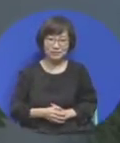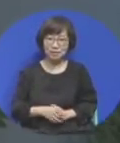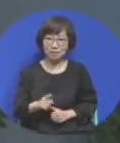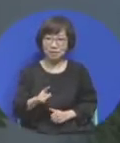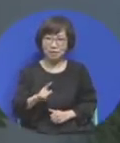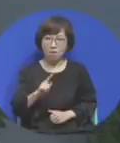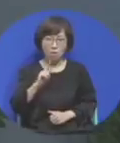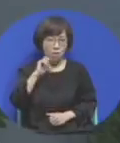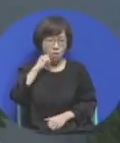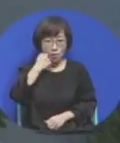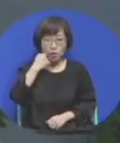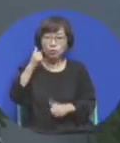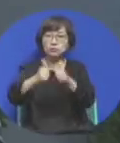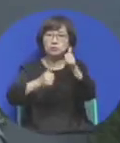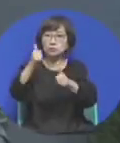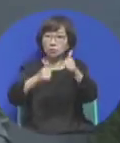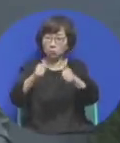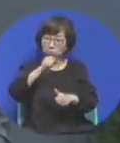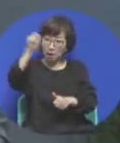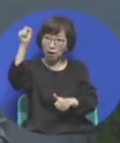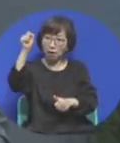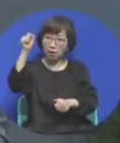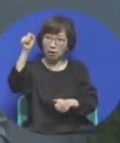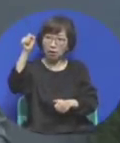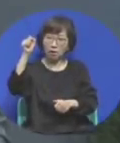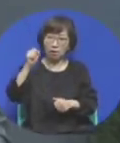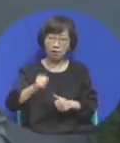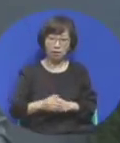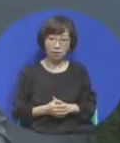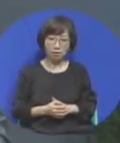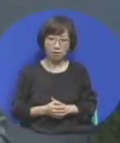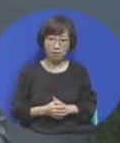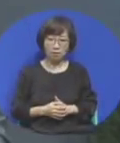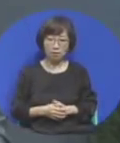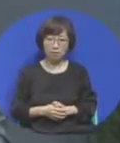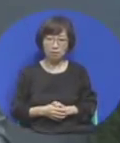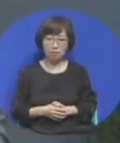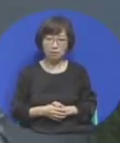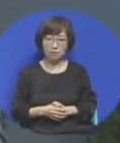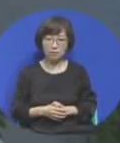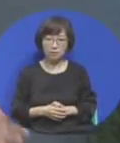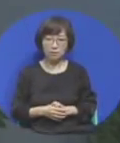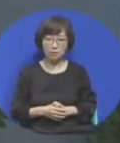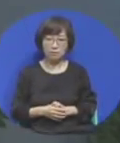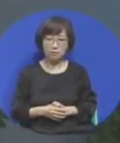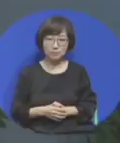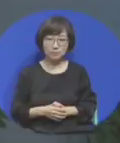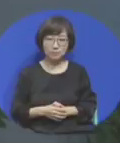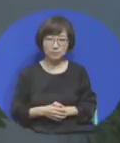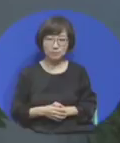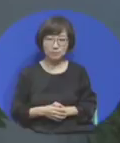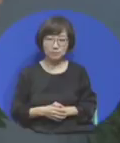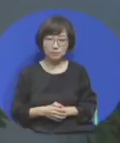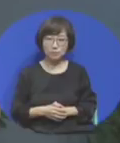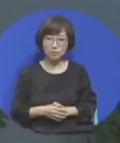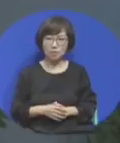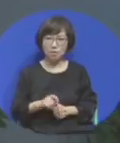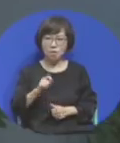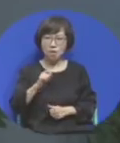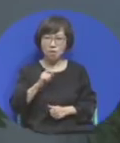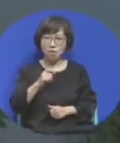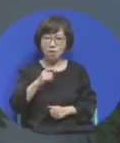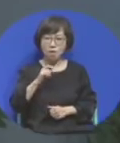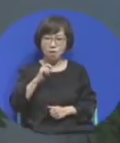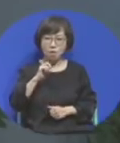합격했어요. And so she actually took a test for a very difficult place and she got accepted. 그 우리나라에 보통 사람 들어가는 힘든데 그 들어간